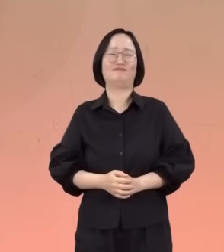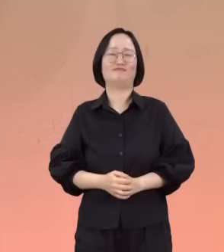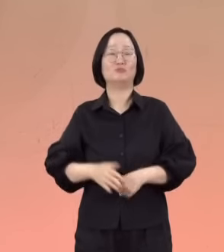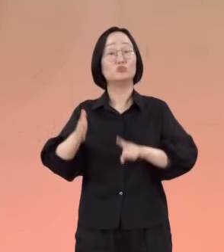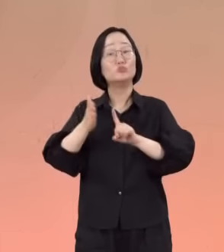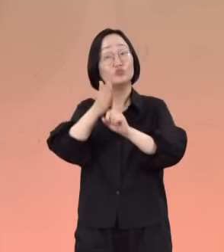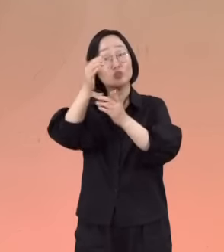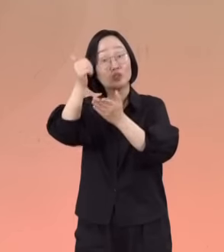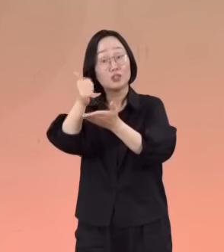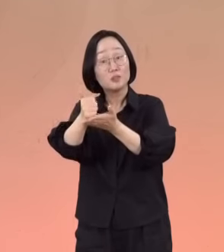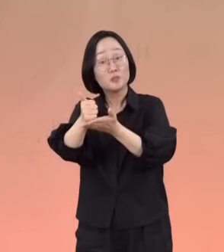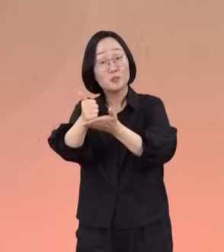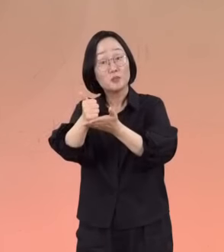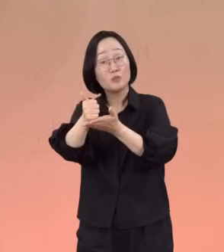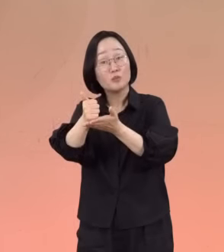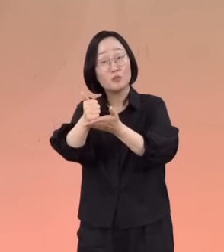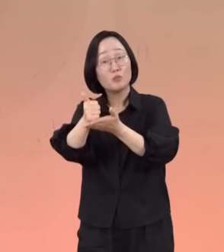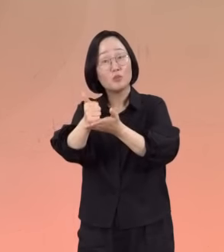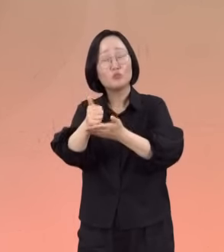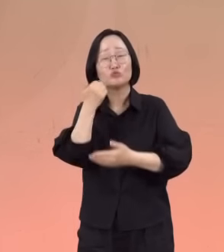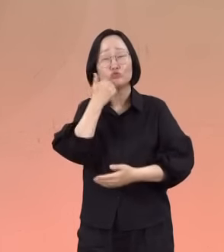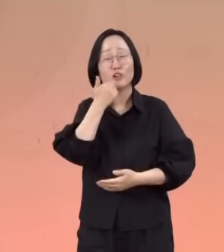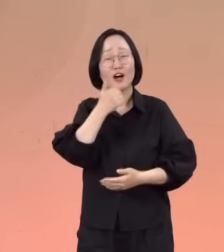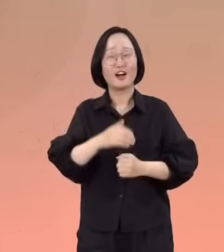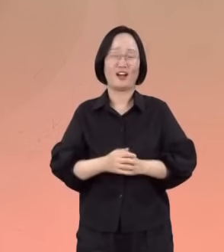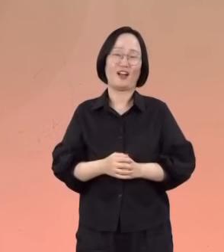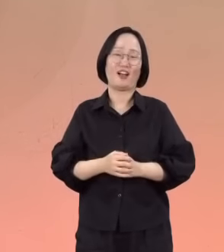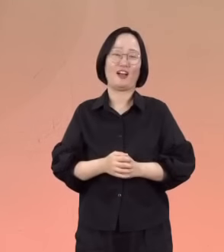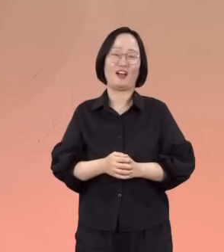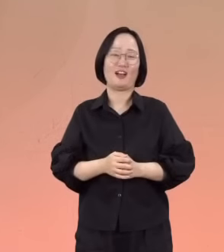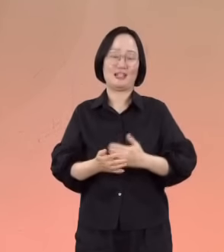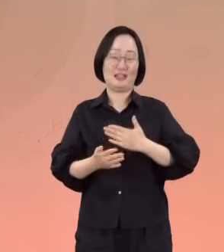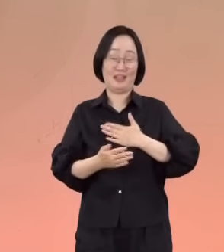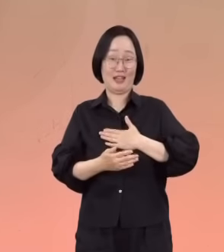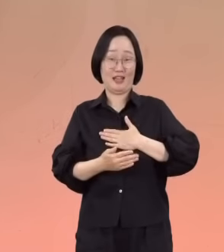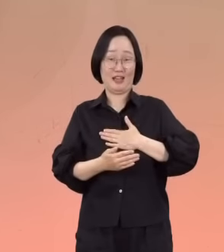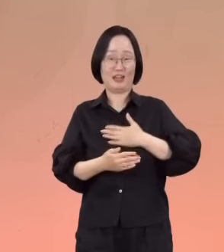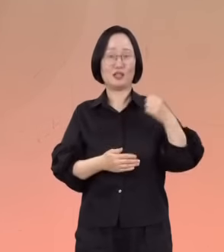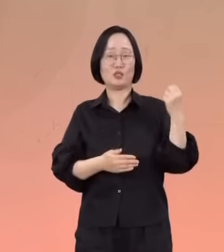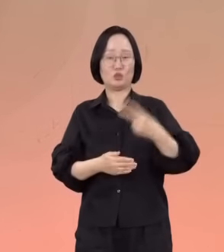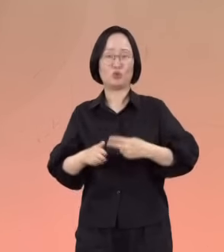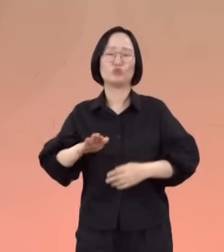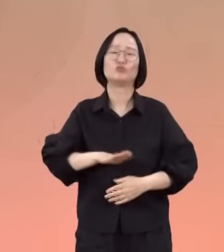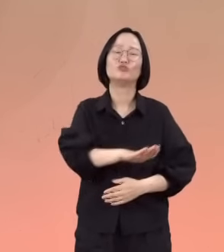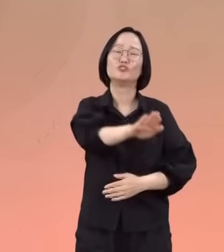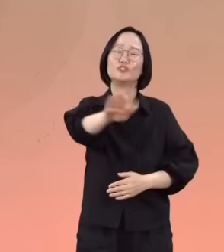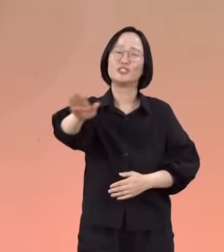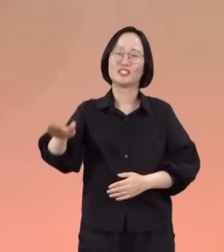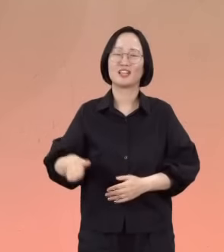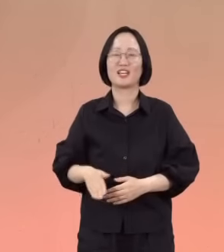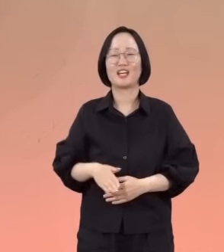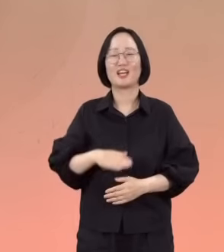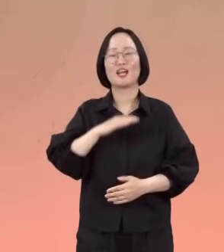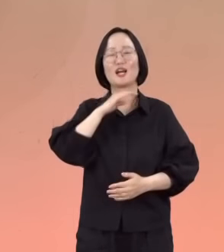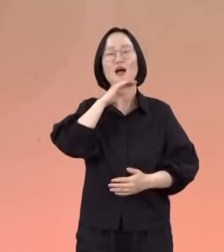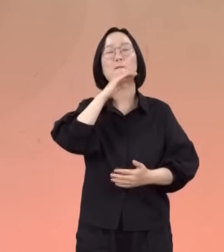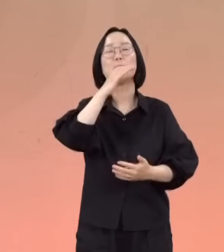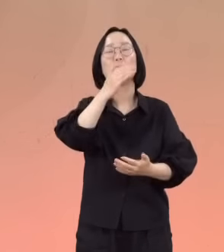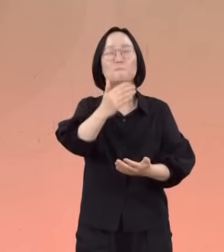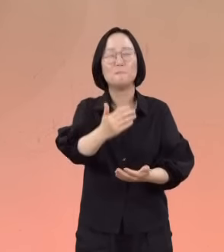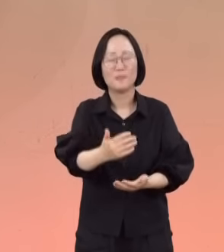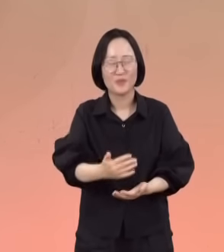분이시니 부처님은 나에게 우리에게 감동이야